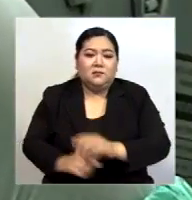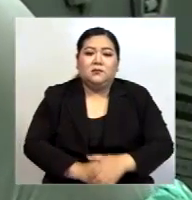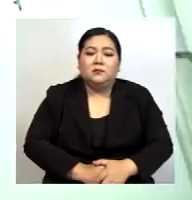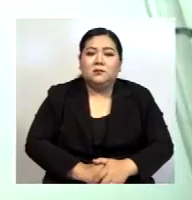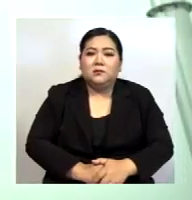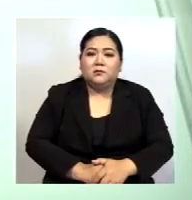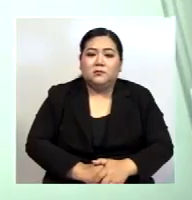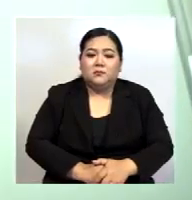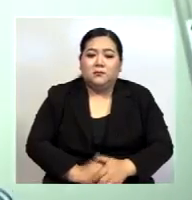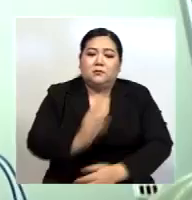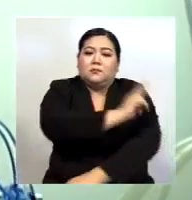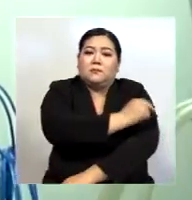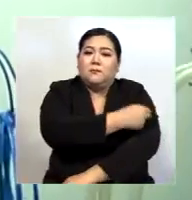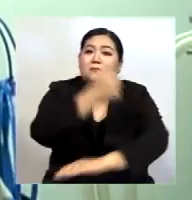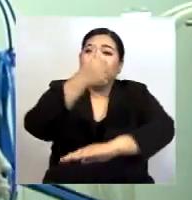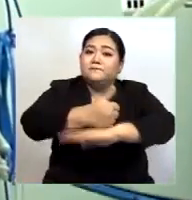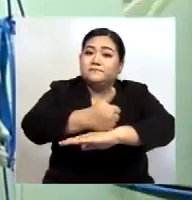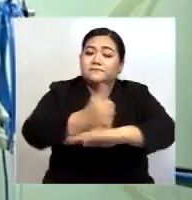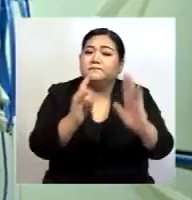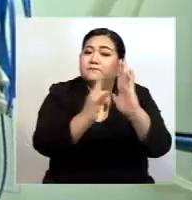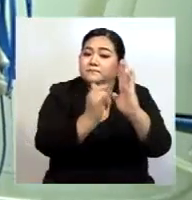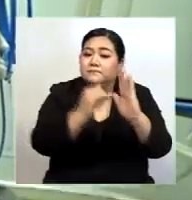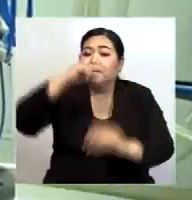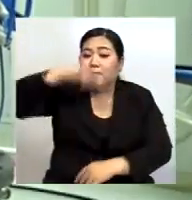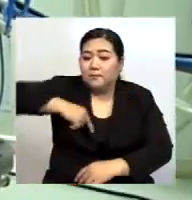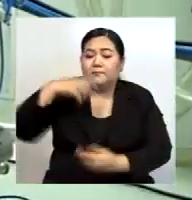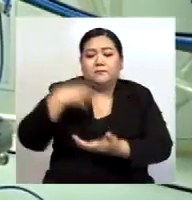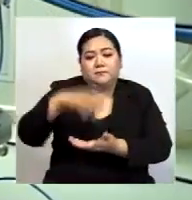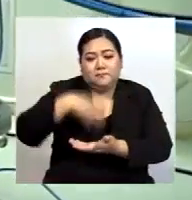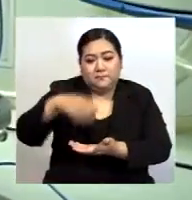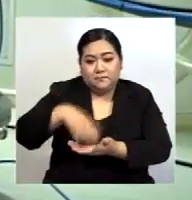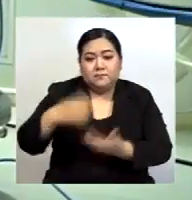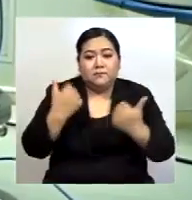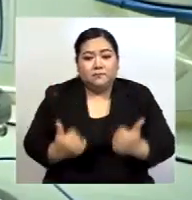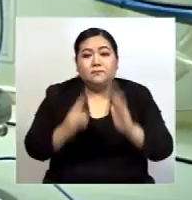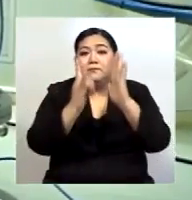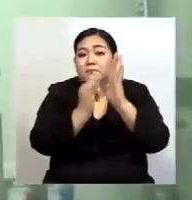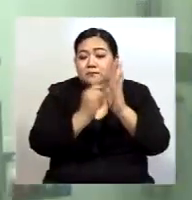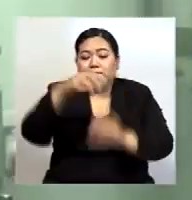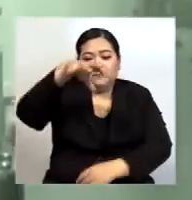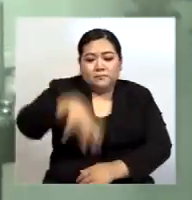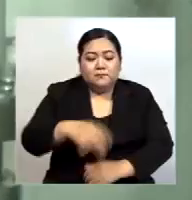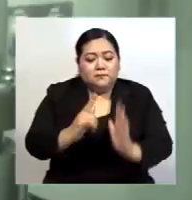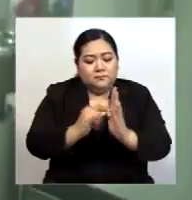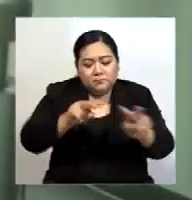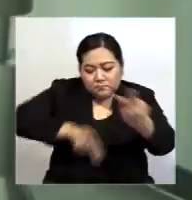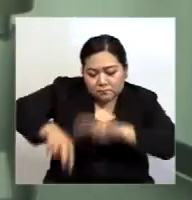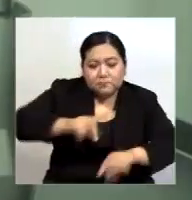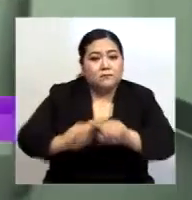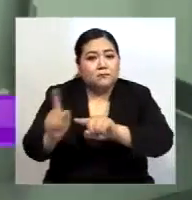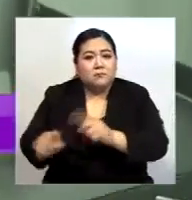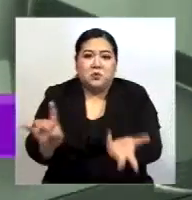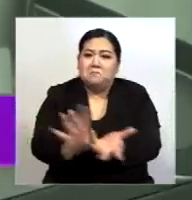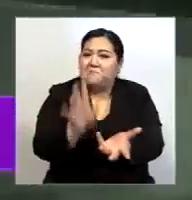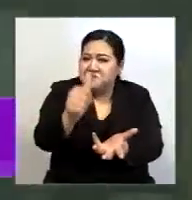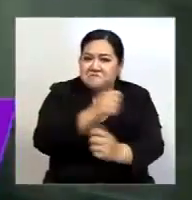ทูลด่านวิบูลผู้อำนวยการองค์การเภสัชกรรมค่ะที่เปิดเผยว่าองค์การเภสัชกรรมได้จัดหายาต้านไวรัสที่มีประสิ